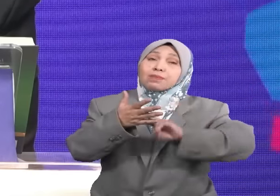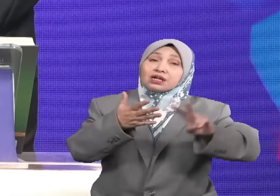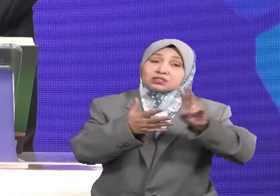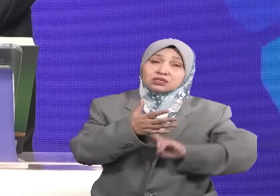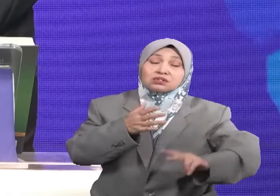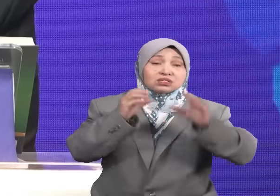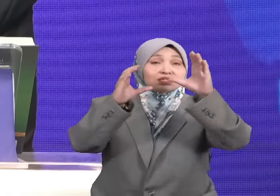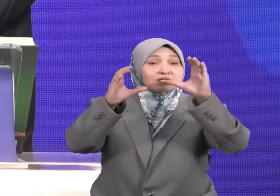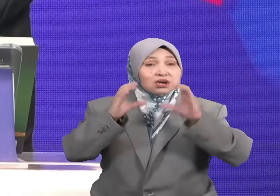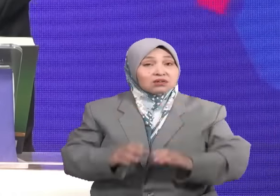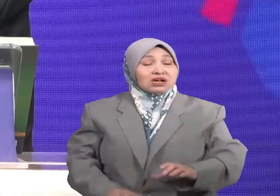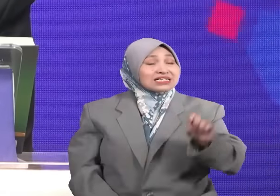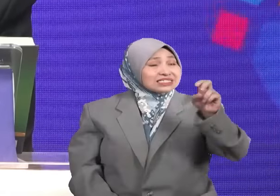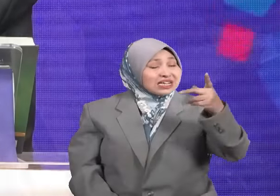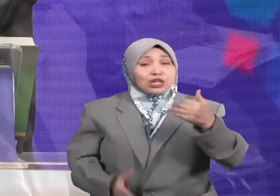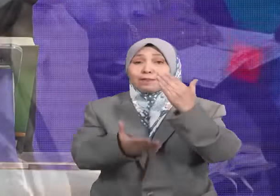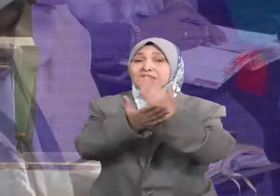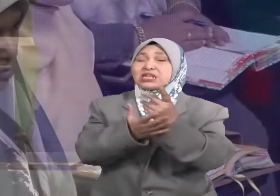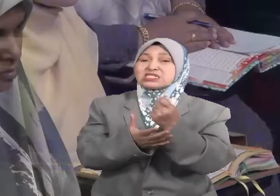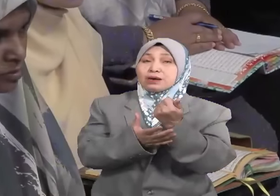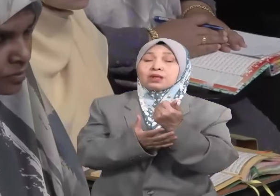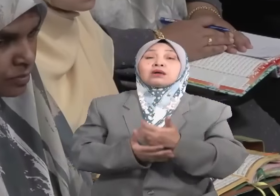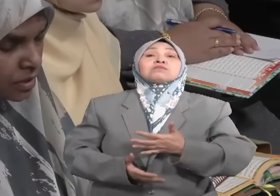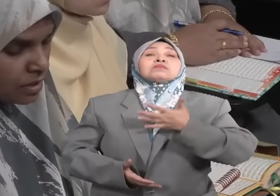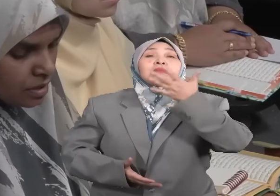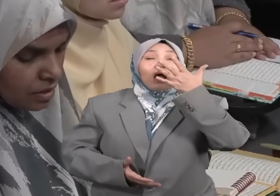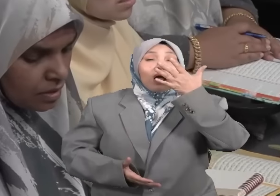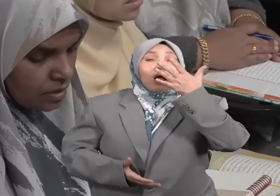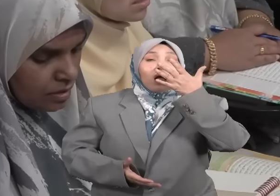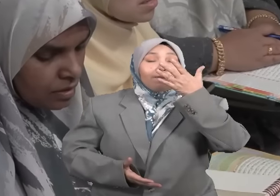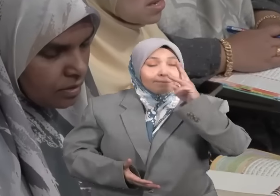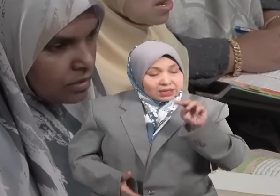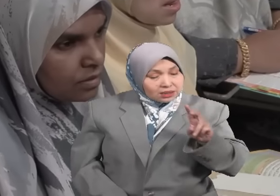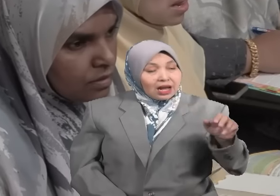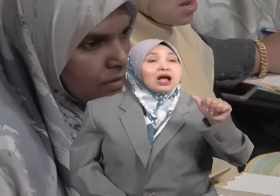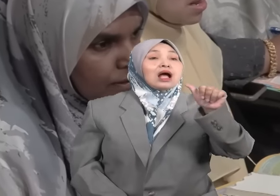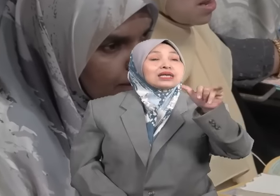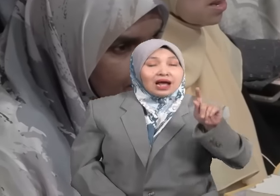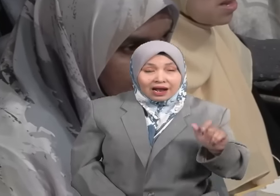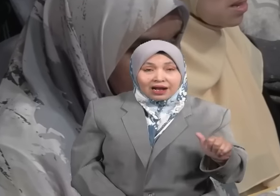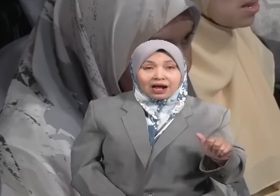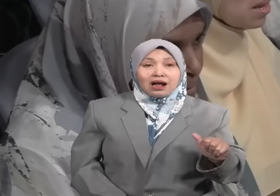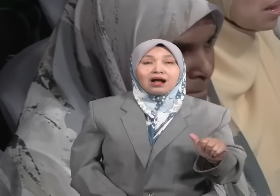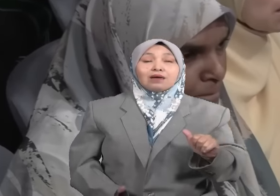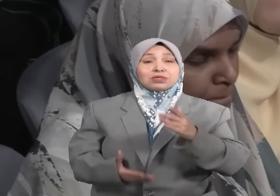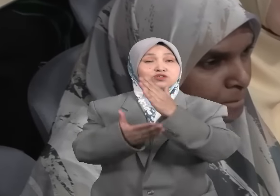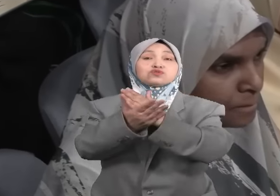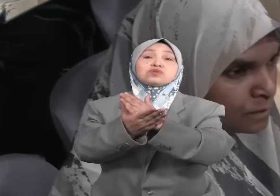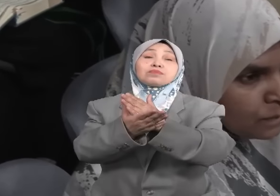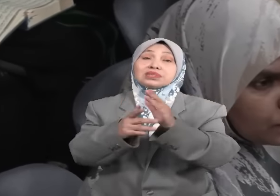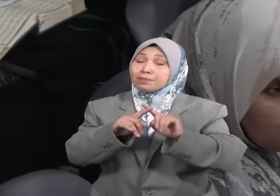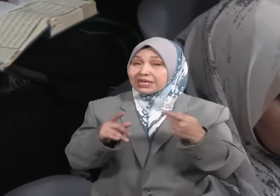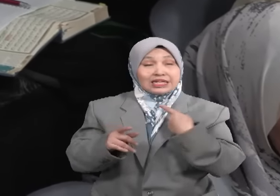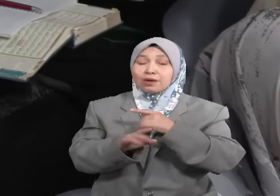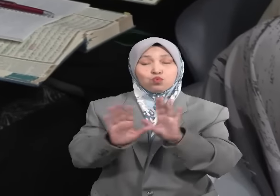secara saktah terus. Berhenti sekejap, tak tarik nafas. Min ayah. Orang baca dengan saktah. Tapi bukan kita